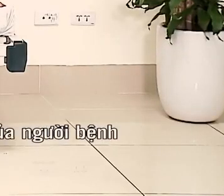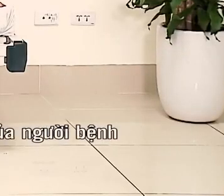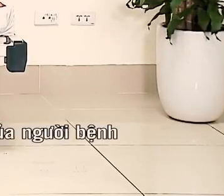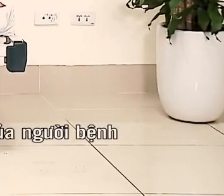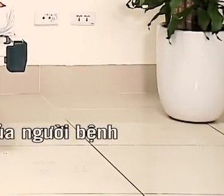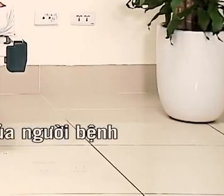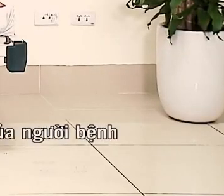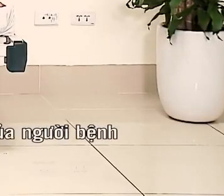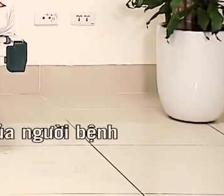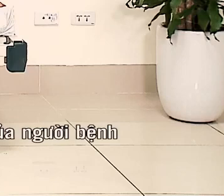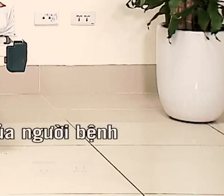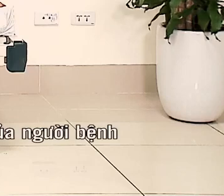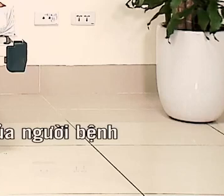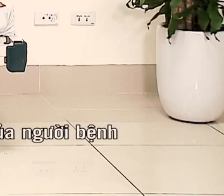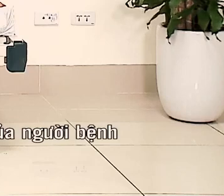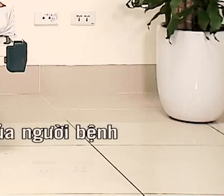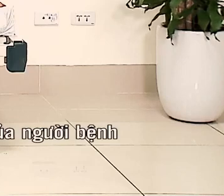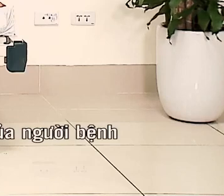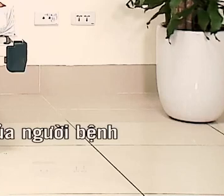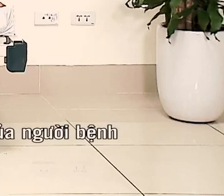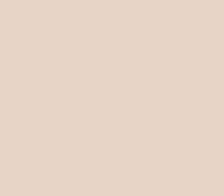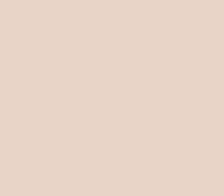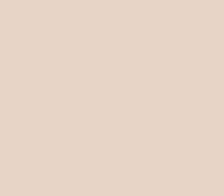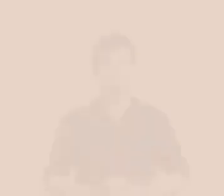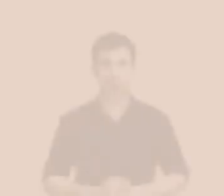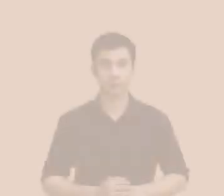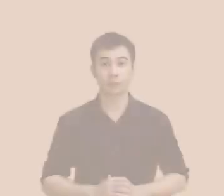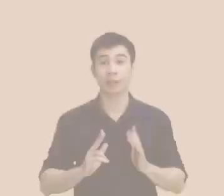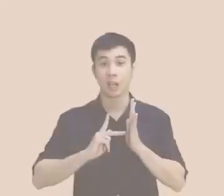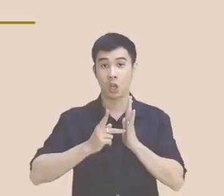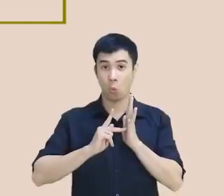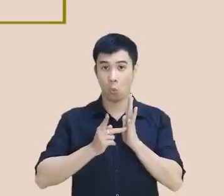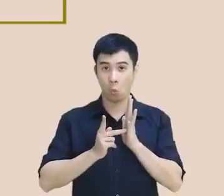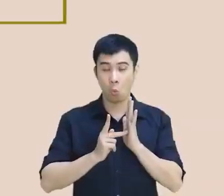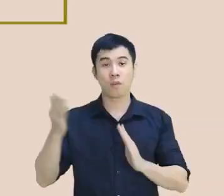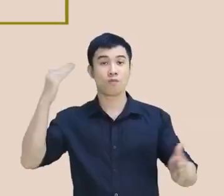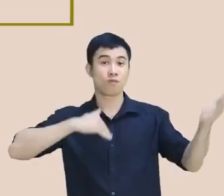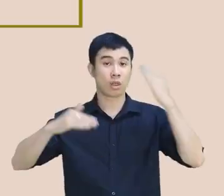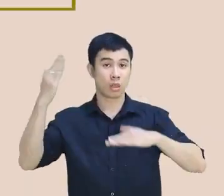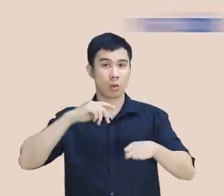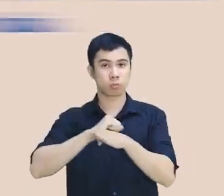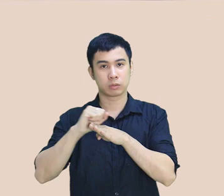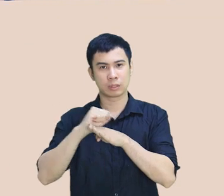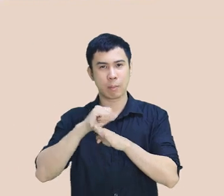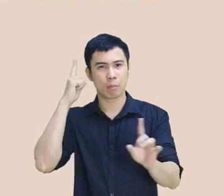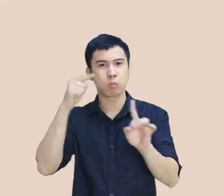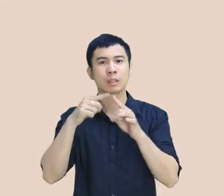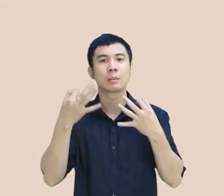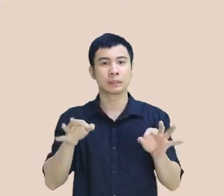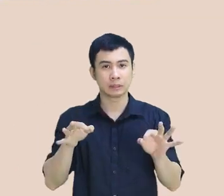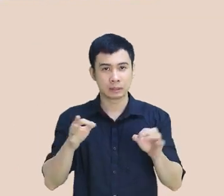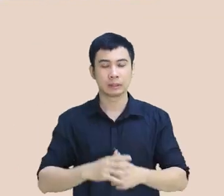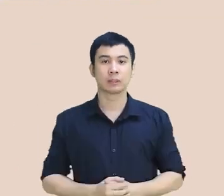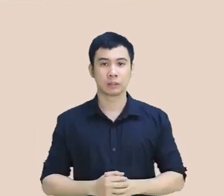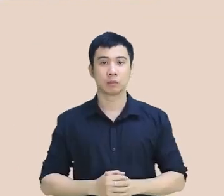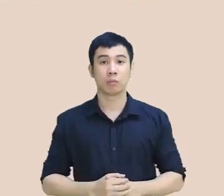huyết áp và tình trạng hô hấp của người bệnh khi nằm sấp. Kỹ thuật tập vận động. Mục đích: